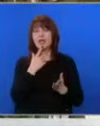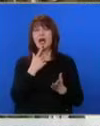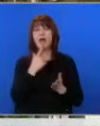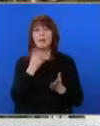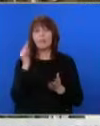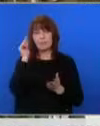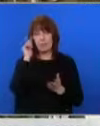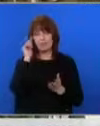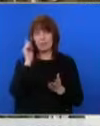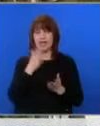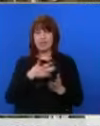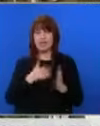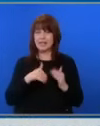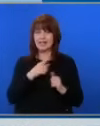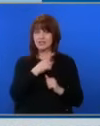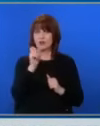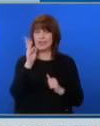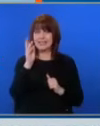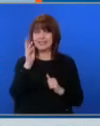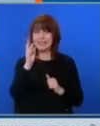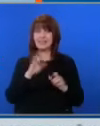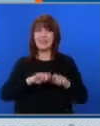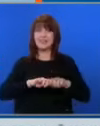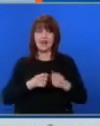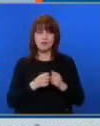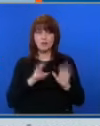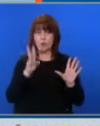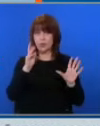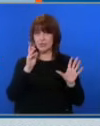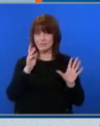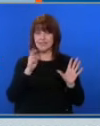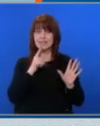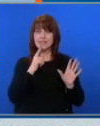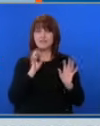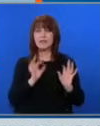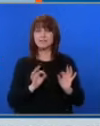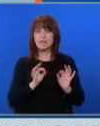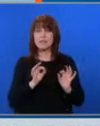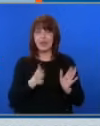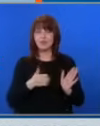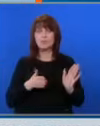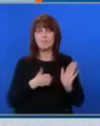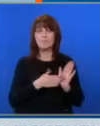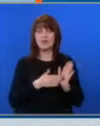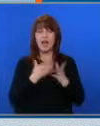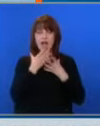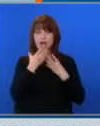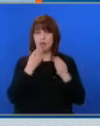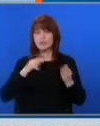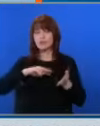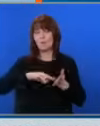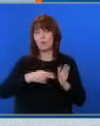Цоков припомни. Има над 130 нарушения, 80 от тях са в специалността право. Липсват изпитни протоколи, липсват